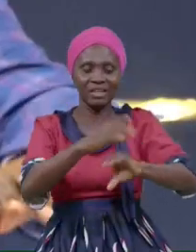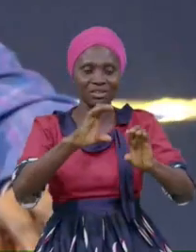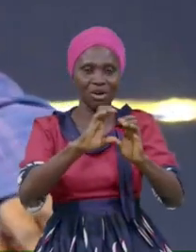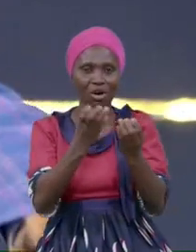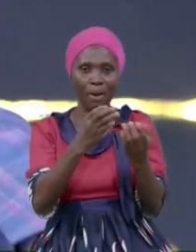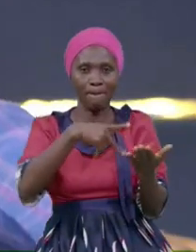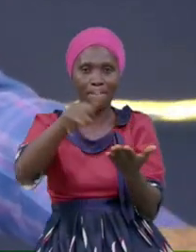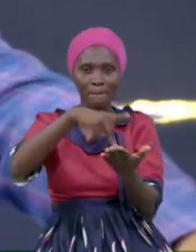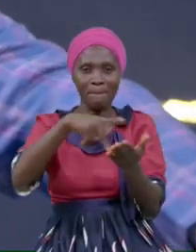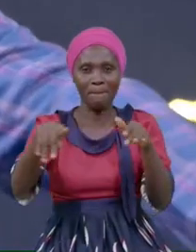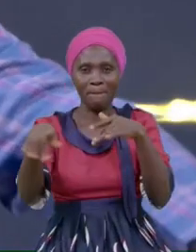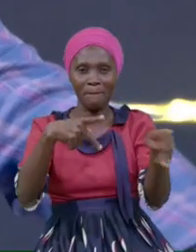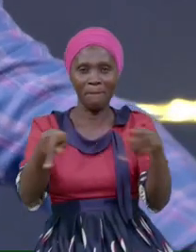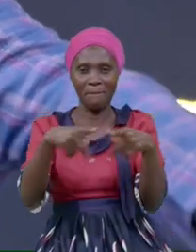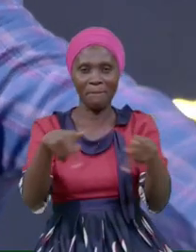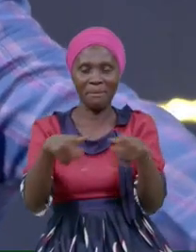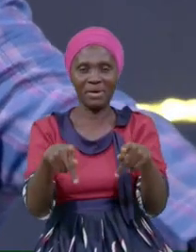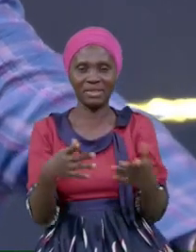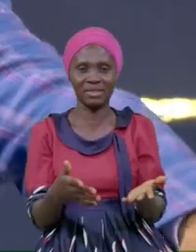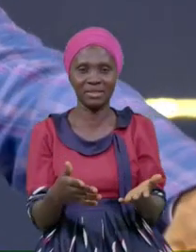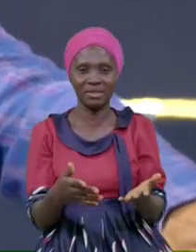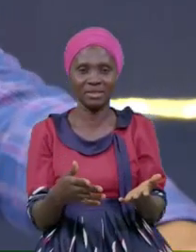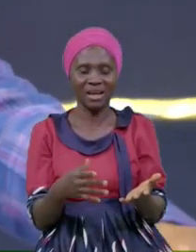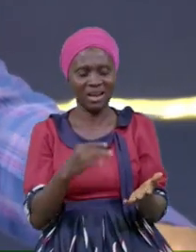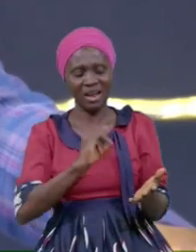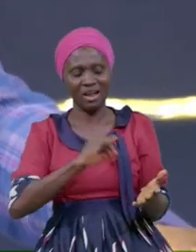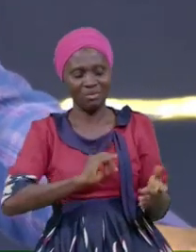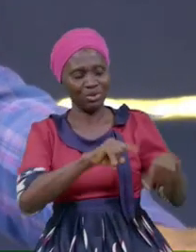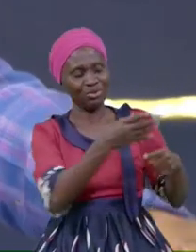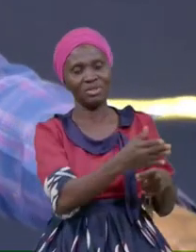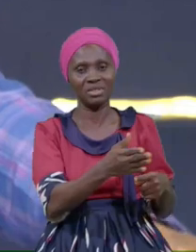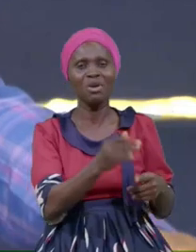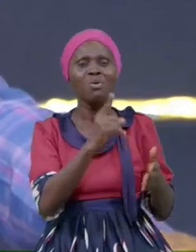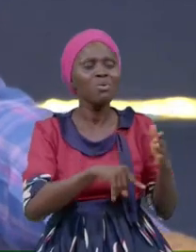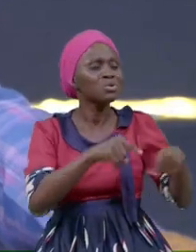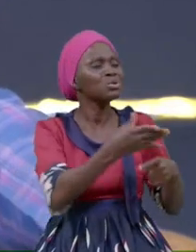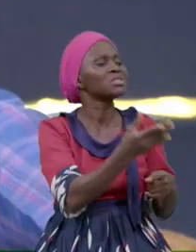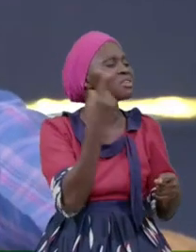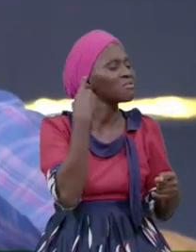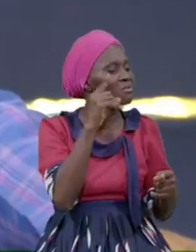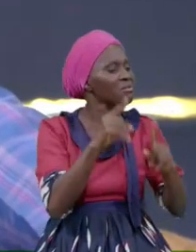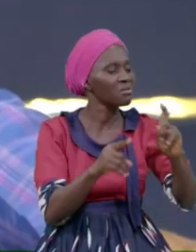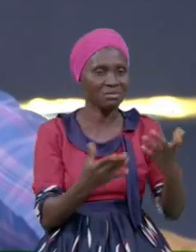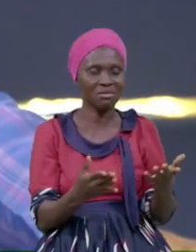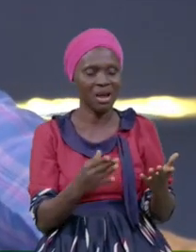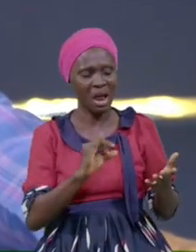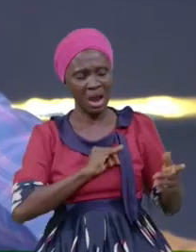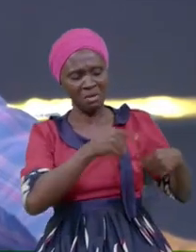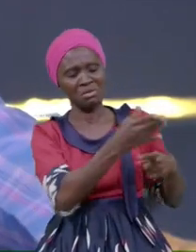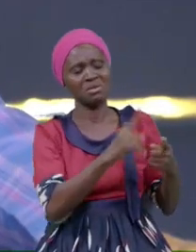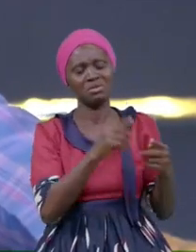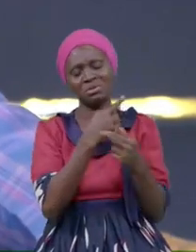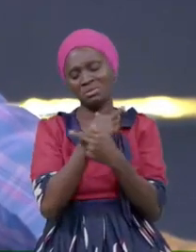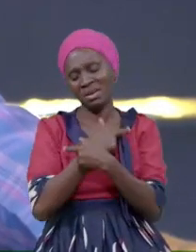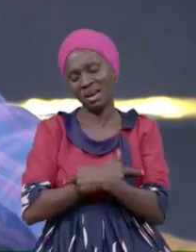là-bas. Qu'est-ce que tu vas faire là-bas? Je vais me relaxer. Non, non, on ne se relaxe pas là-bas. Tu dépends de l'argent, tu dépends de